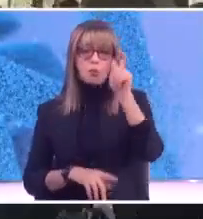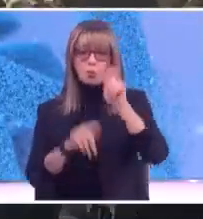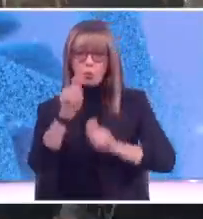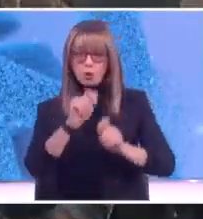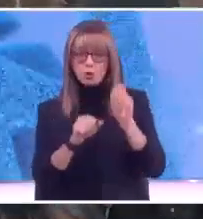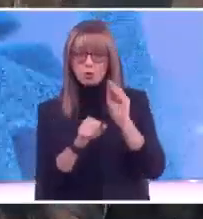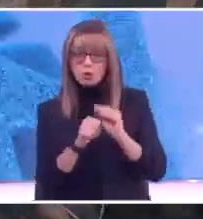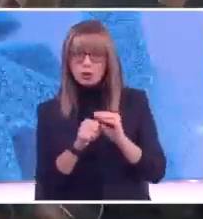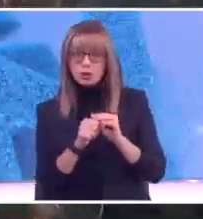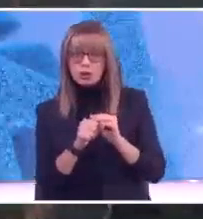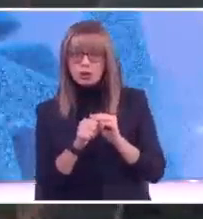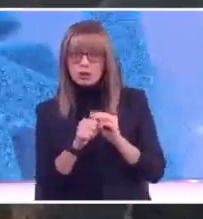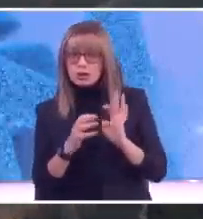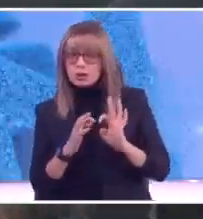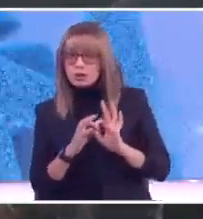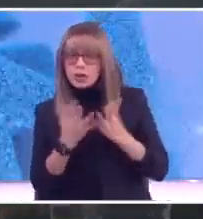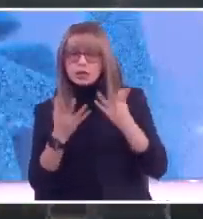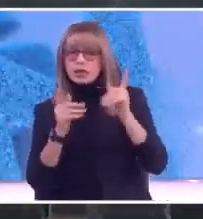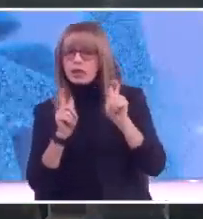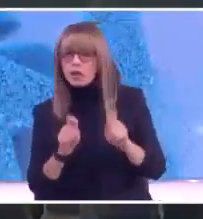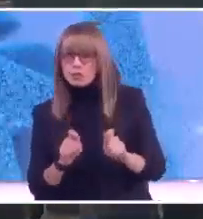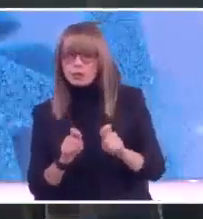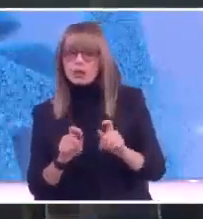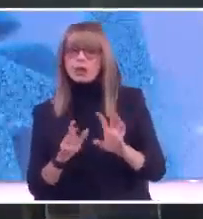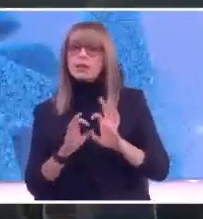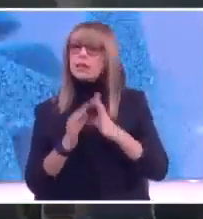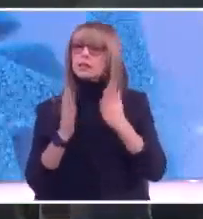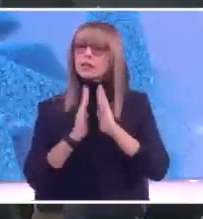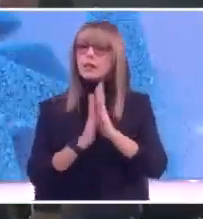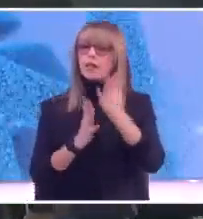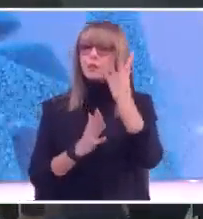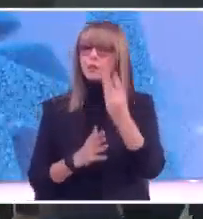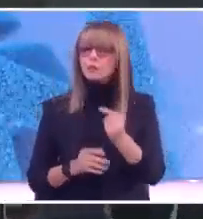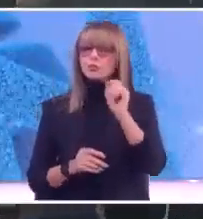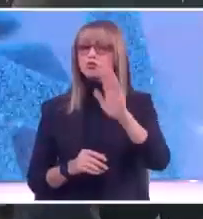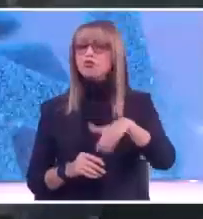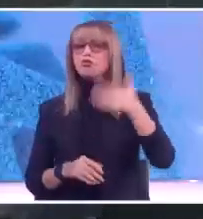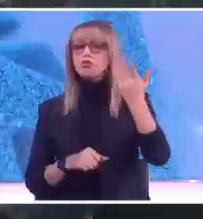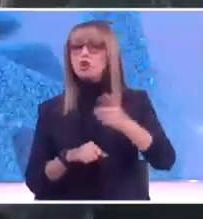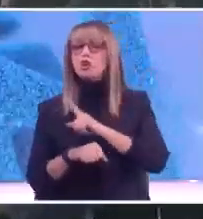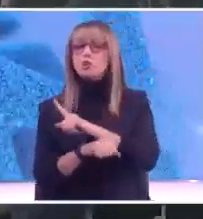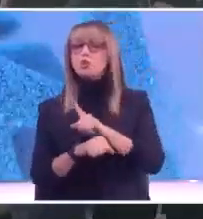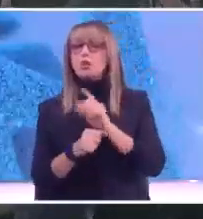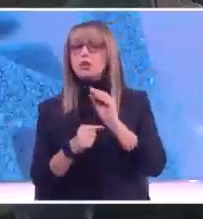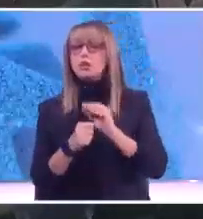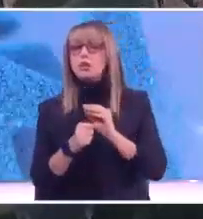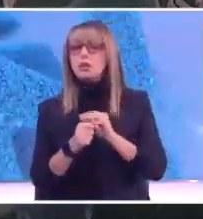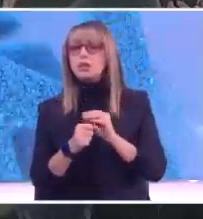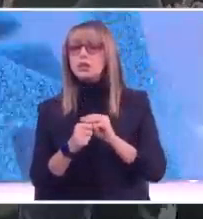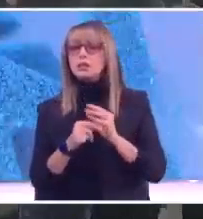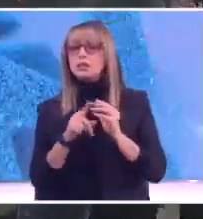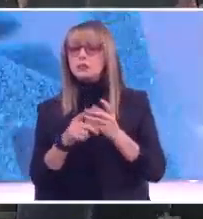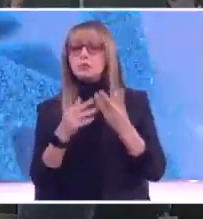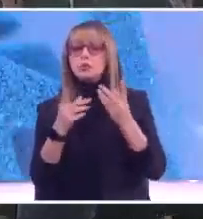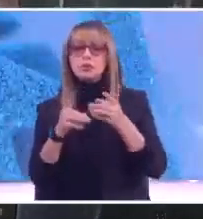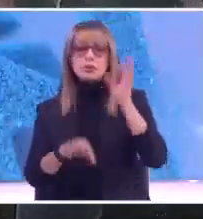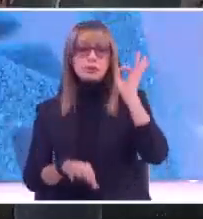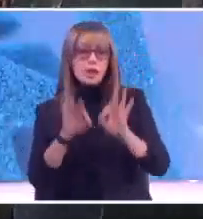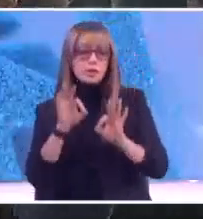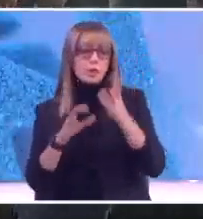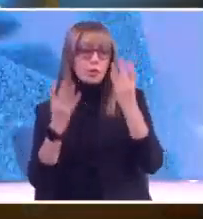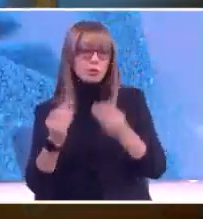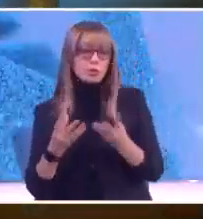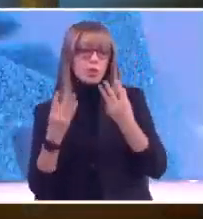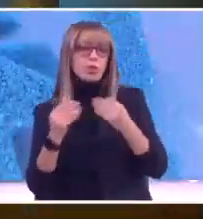uygulamaların nasıl uygulanacağı, nasıl devam edeceği, bundan sonraki süreçte irşat devriyelerinin olup olmayacağına